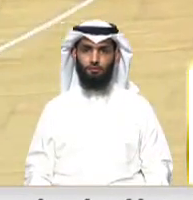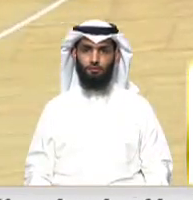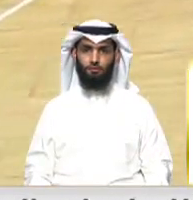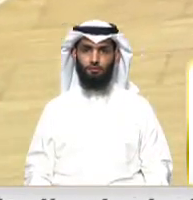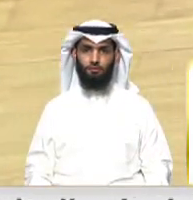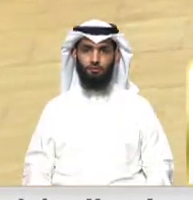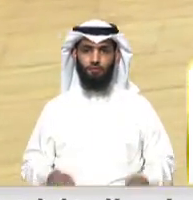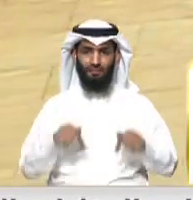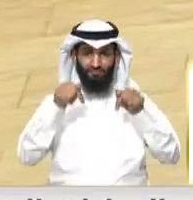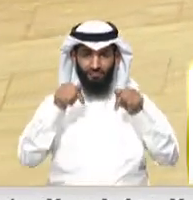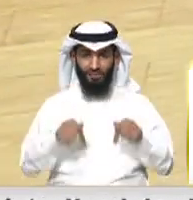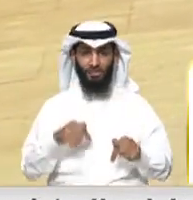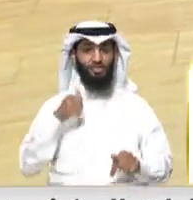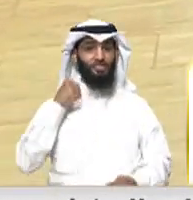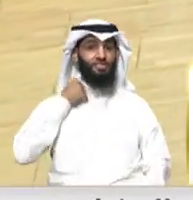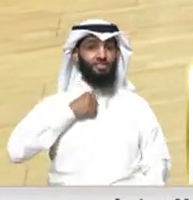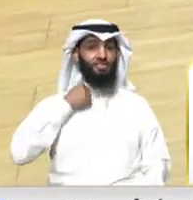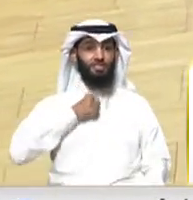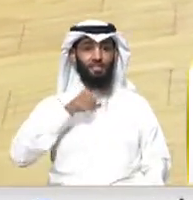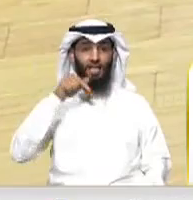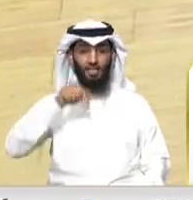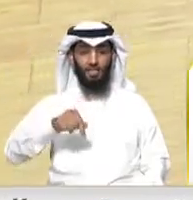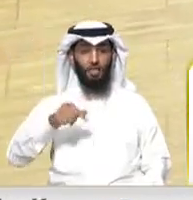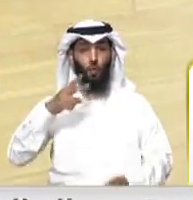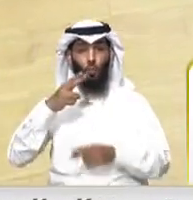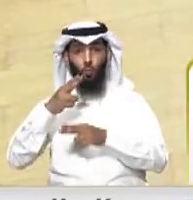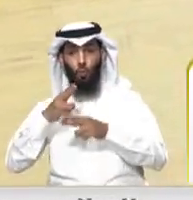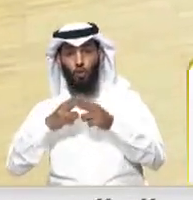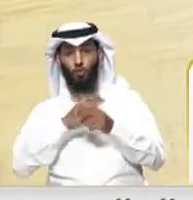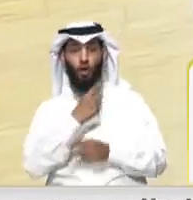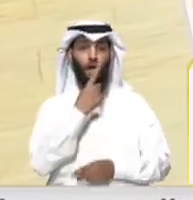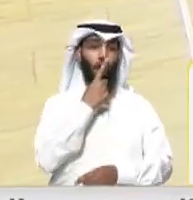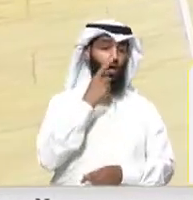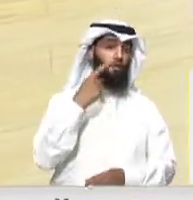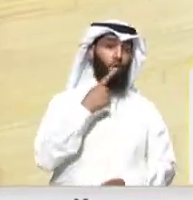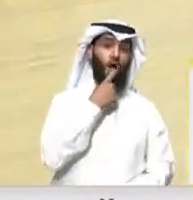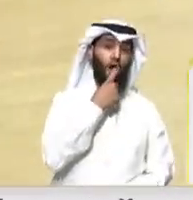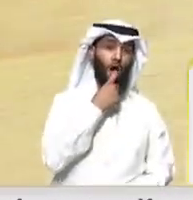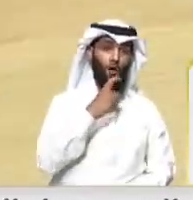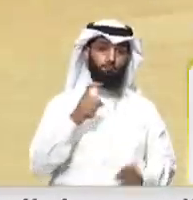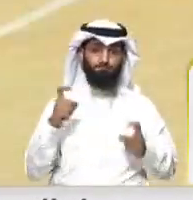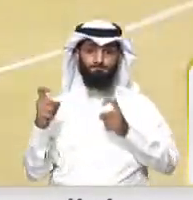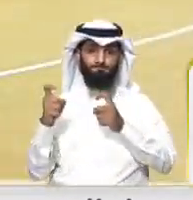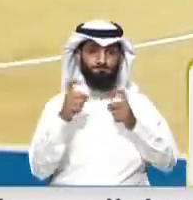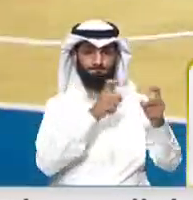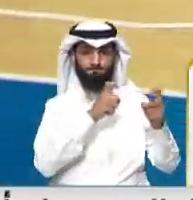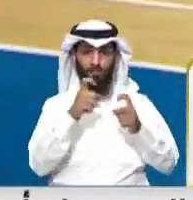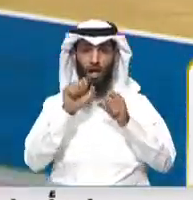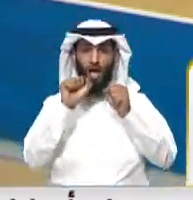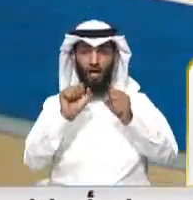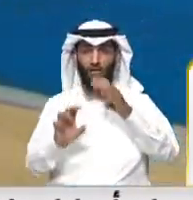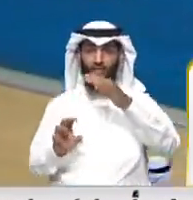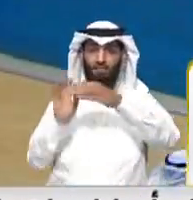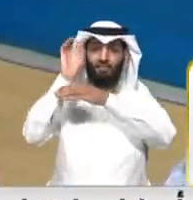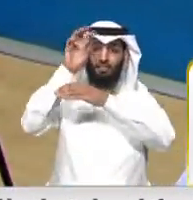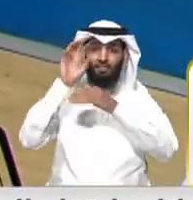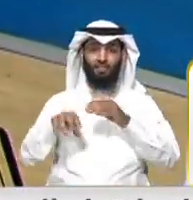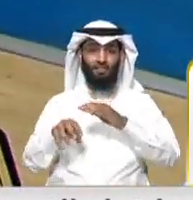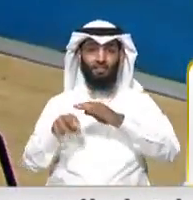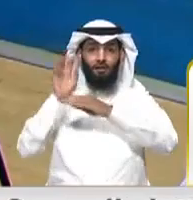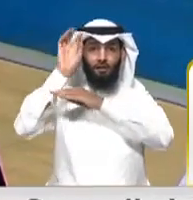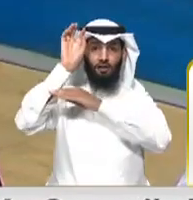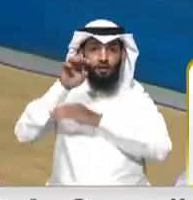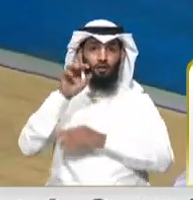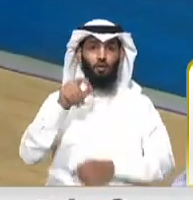موقعة جديدة ما بين الكويت والقادسية، وقمة من قمم دوري كرة السلة في دورها